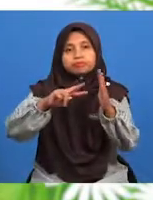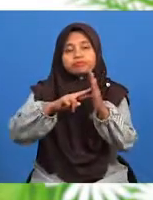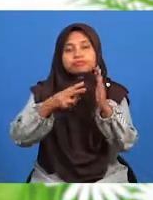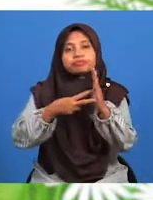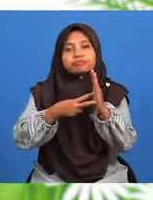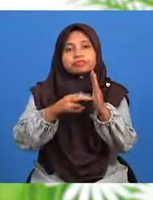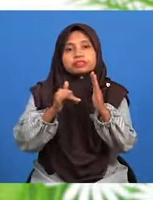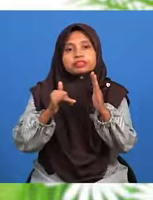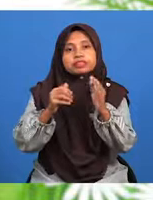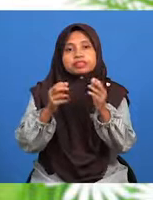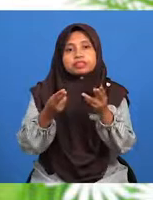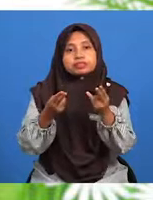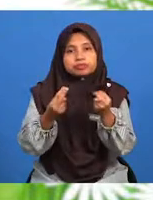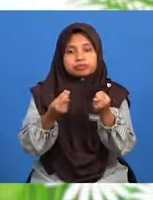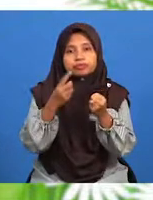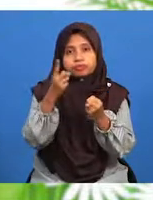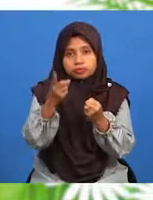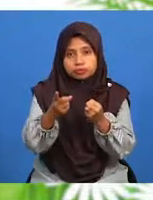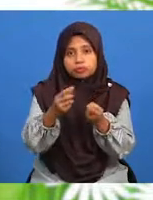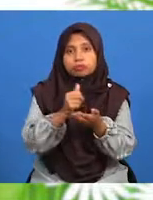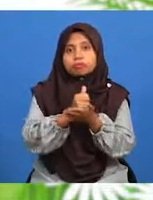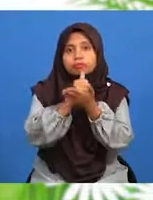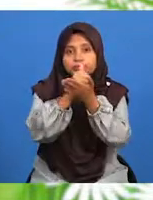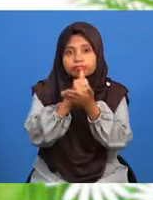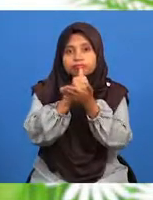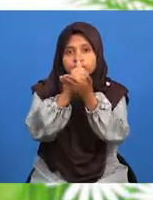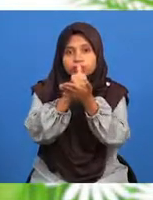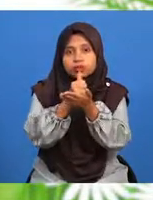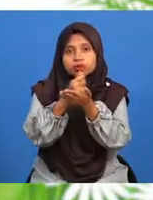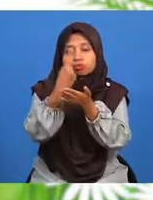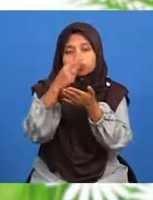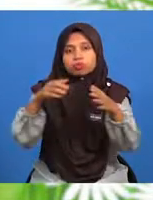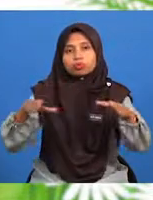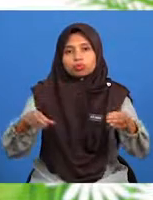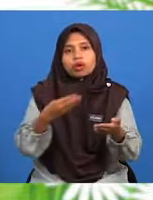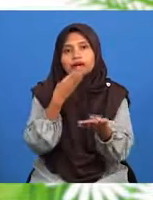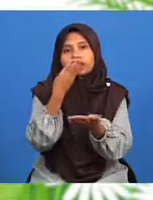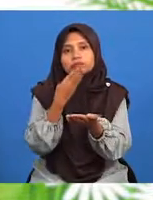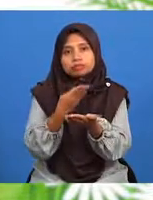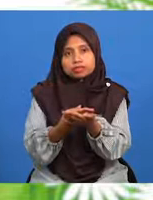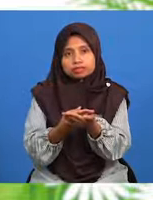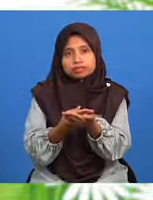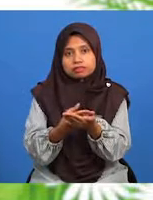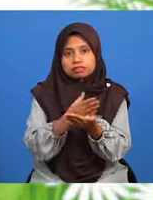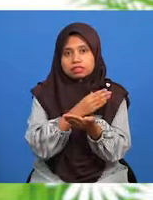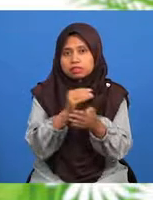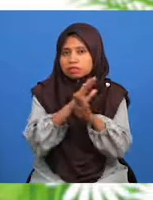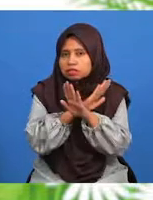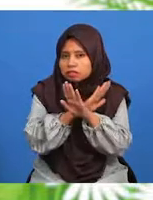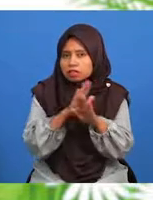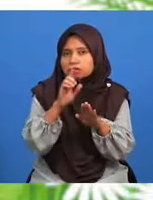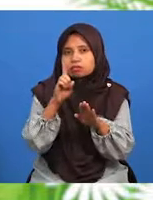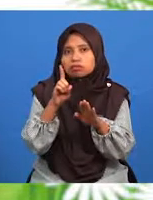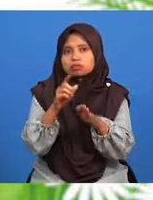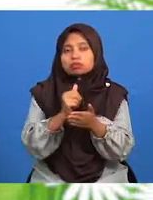Mafhumnya, dan hendaklah kamu bertolong-tolongan untuk membuat kebajikan dan bertakwa, dan janganlah